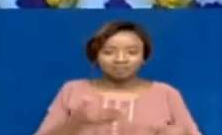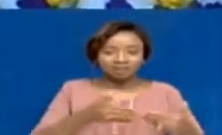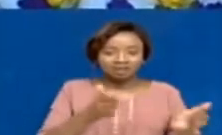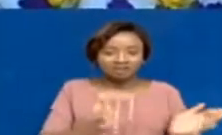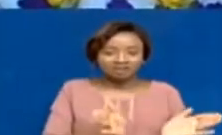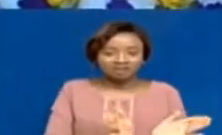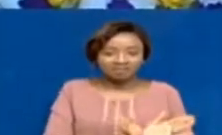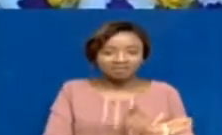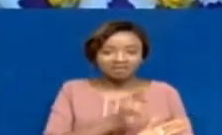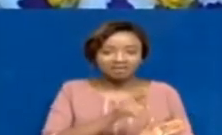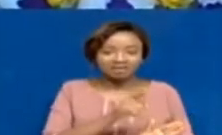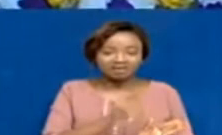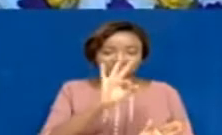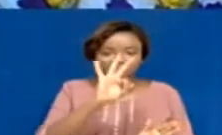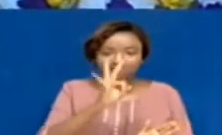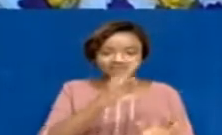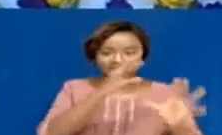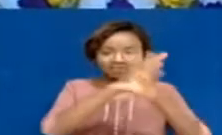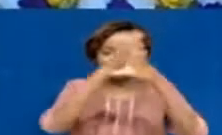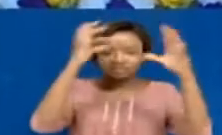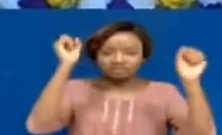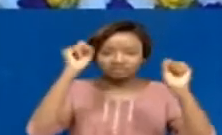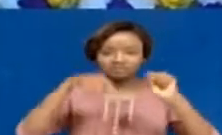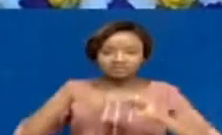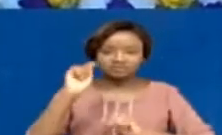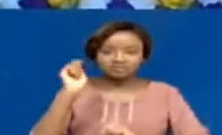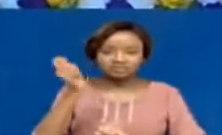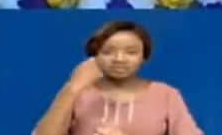rais wetu wa tatu,